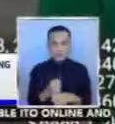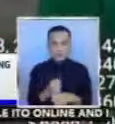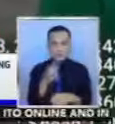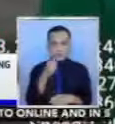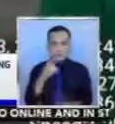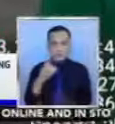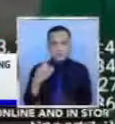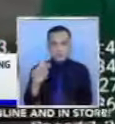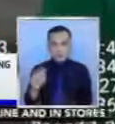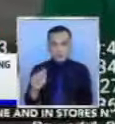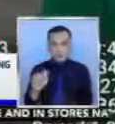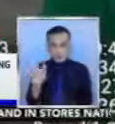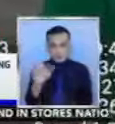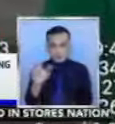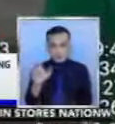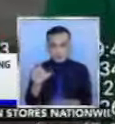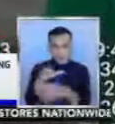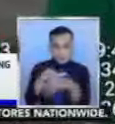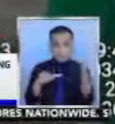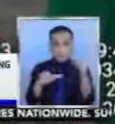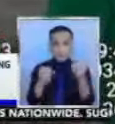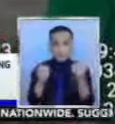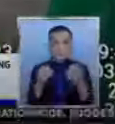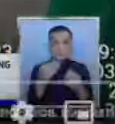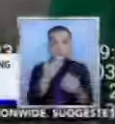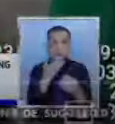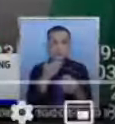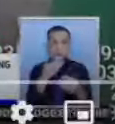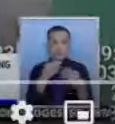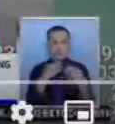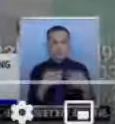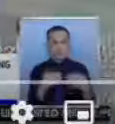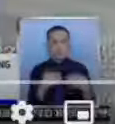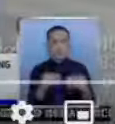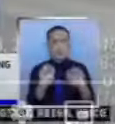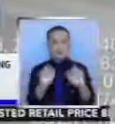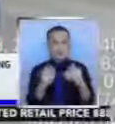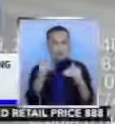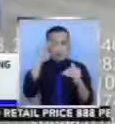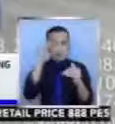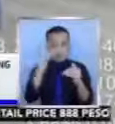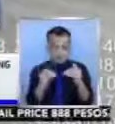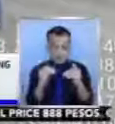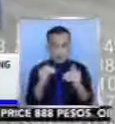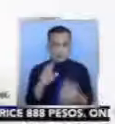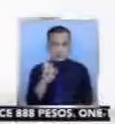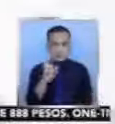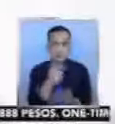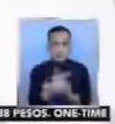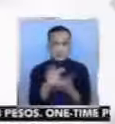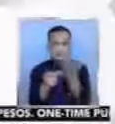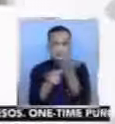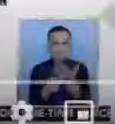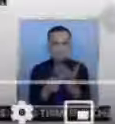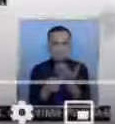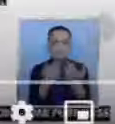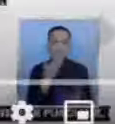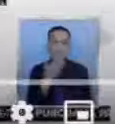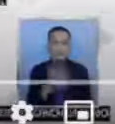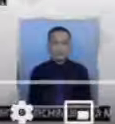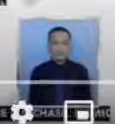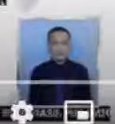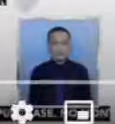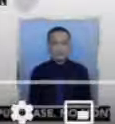mailabas ang ganito karaming supply ng asukal sa merkado, posible pang bumaba sa 60 pesos kada kilo ang presyo nito.